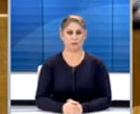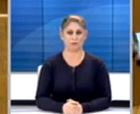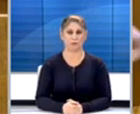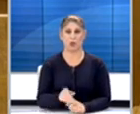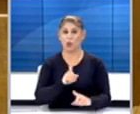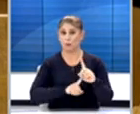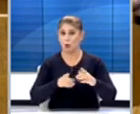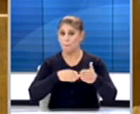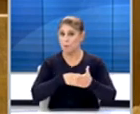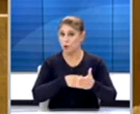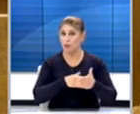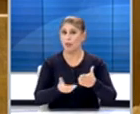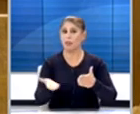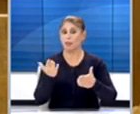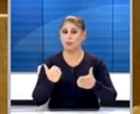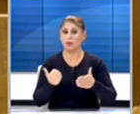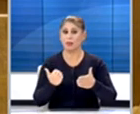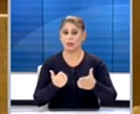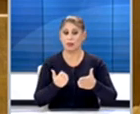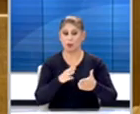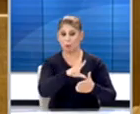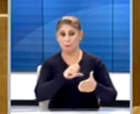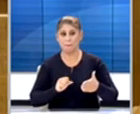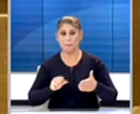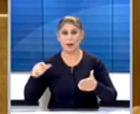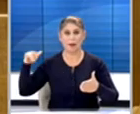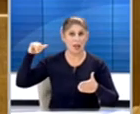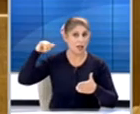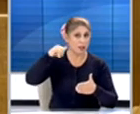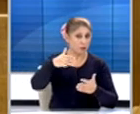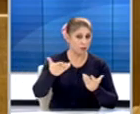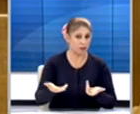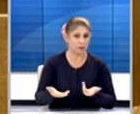Ποιος σας εμπόδισε και δεν έχουμε παραλάβει αεροσκάφη?